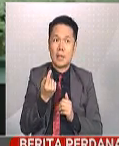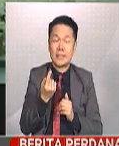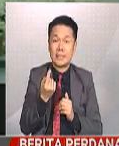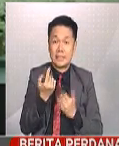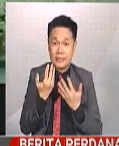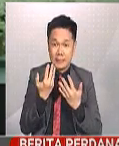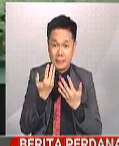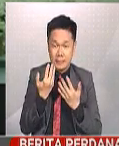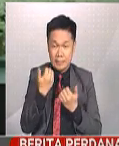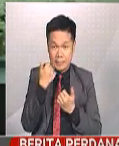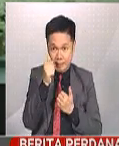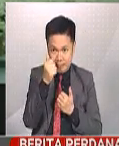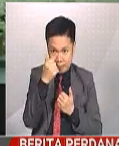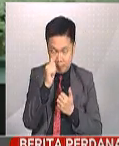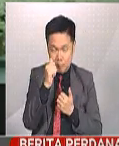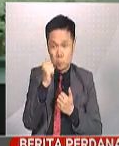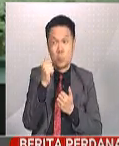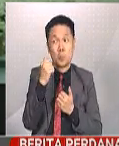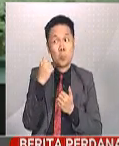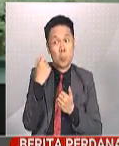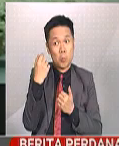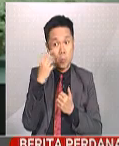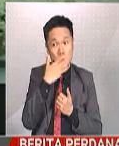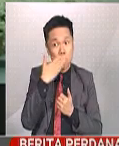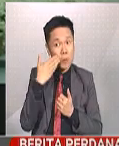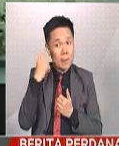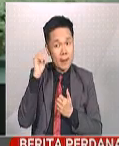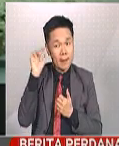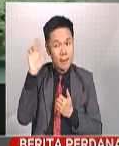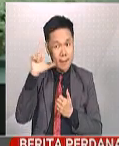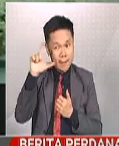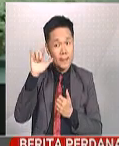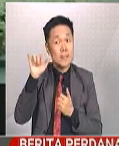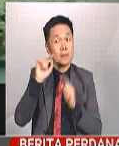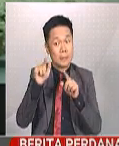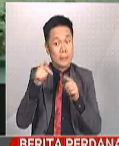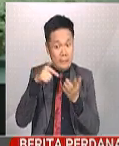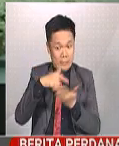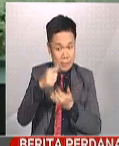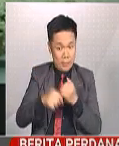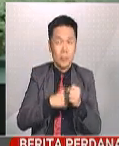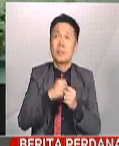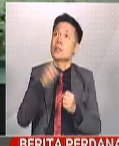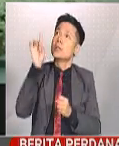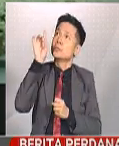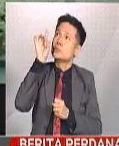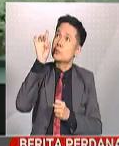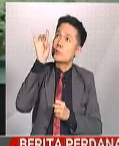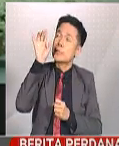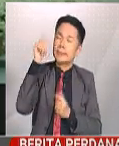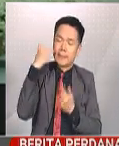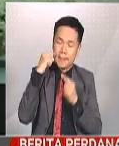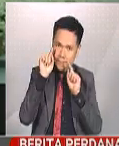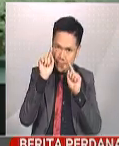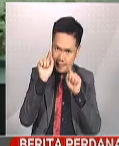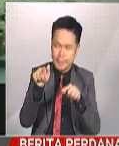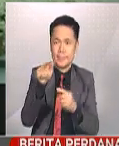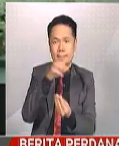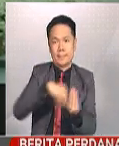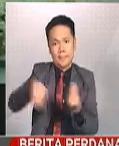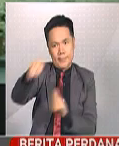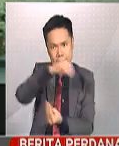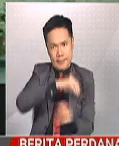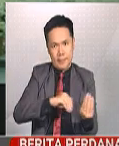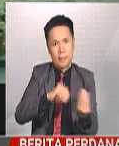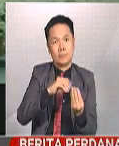terakhir Kak Mira suka berada di sana Jadi tahun ni akan insya-allah insya-allah saya akan ber pergi di sana